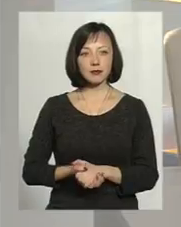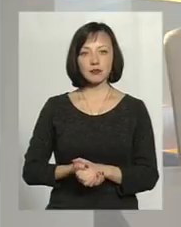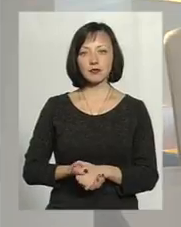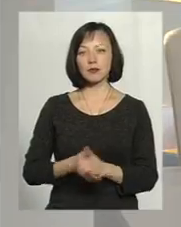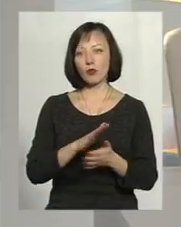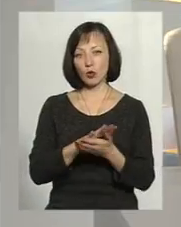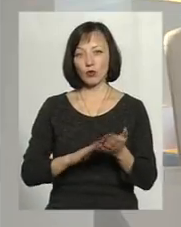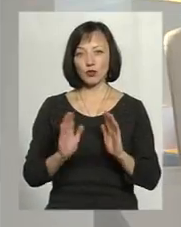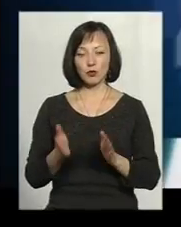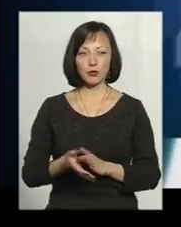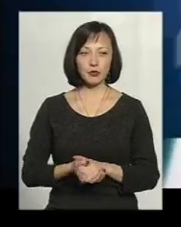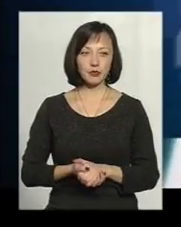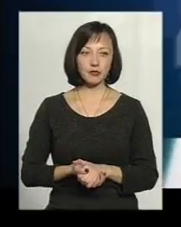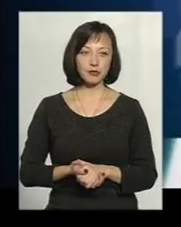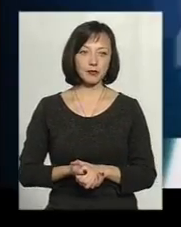ми продовжимо.